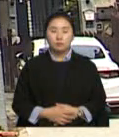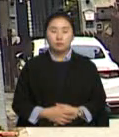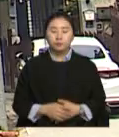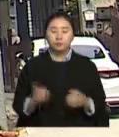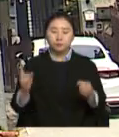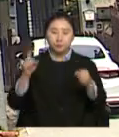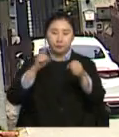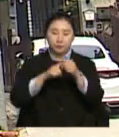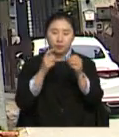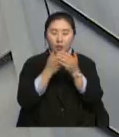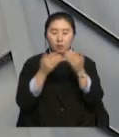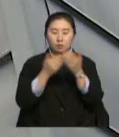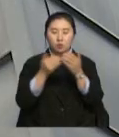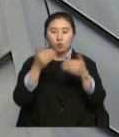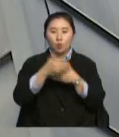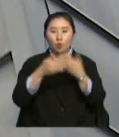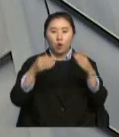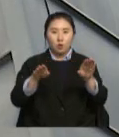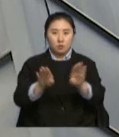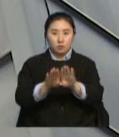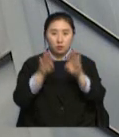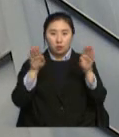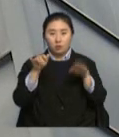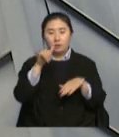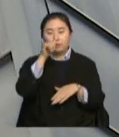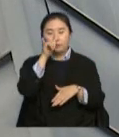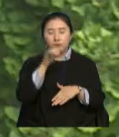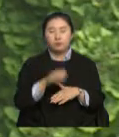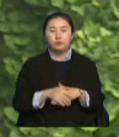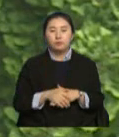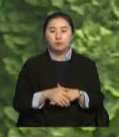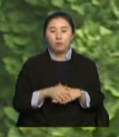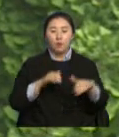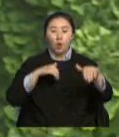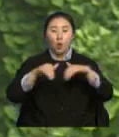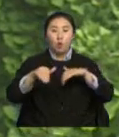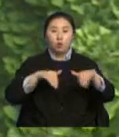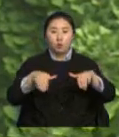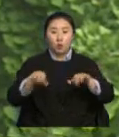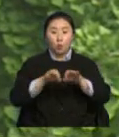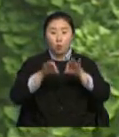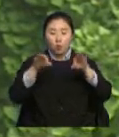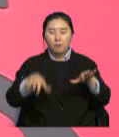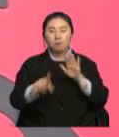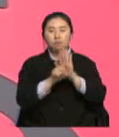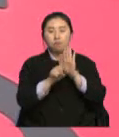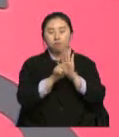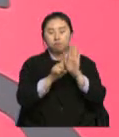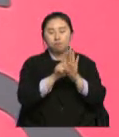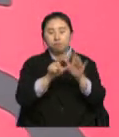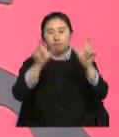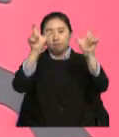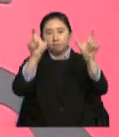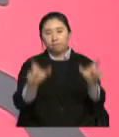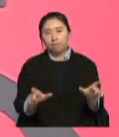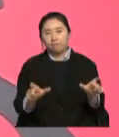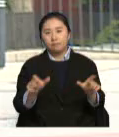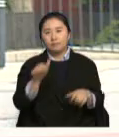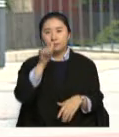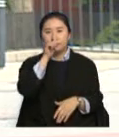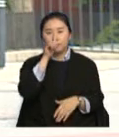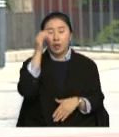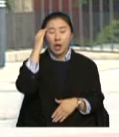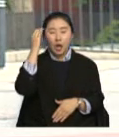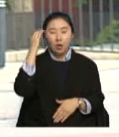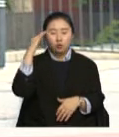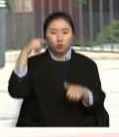굳게 닫혀있던 미술관 문이 활짝 열렸습니다. 거리엔 오랜만에 전시회를 알리는 현수막이 걸렸습니다.